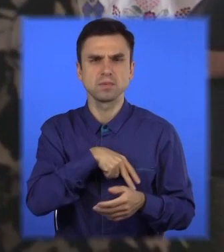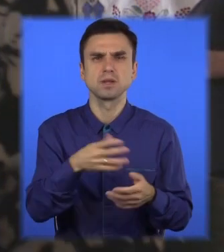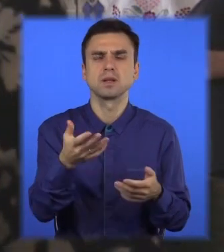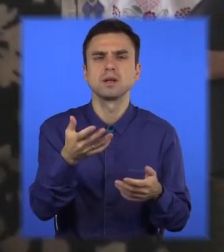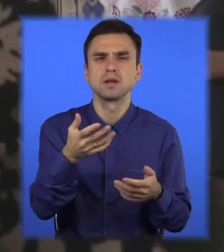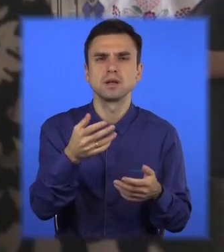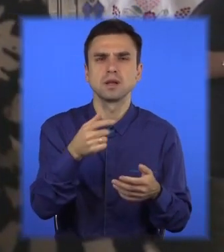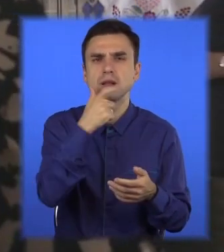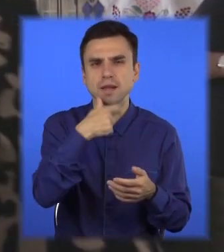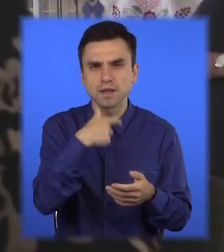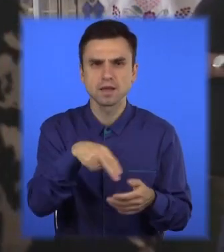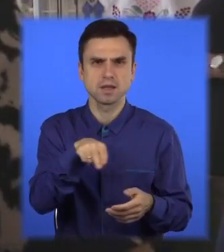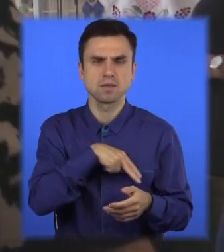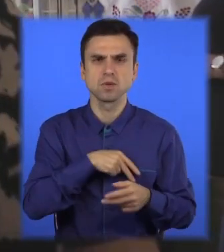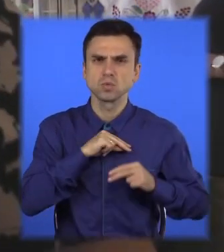слави, орден